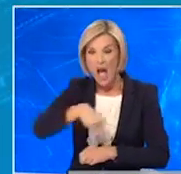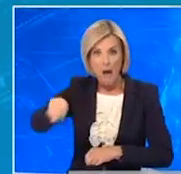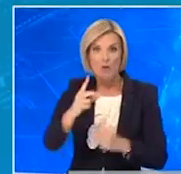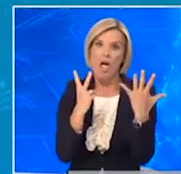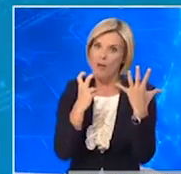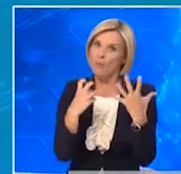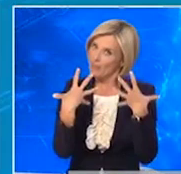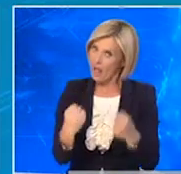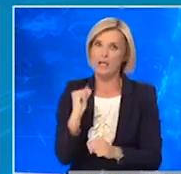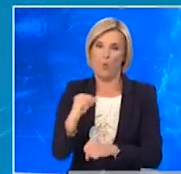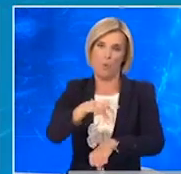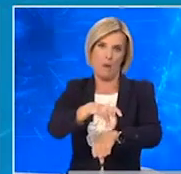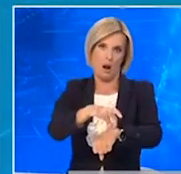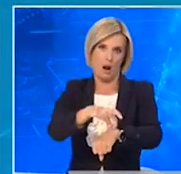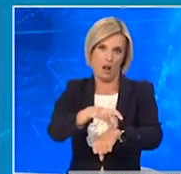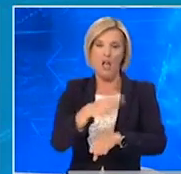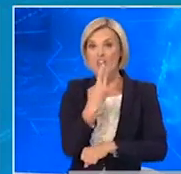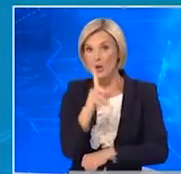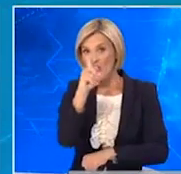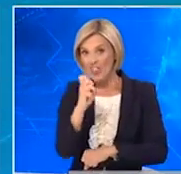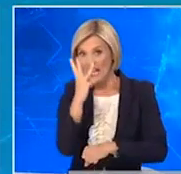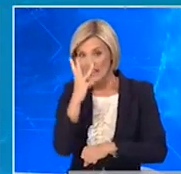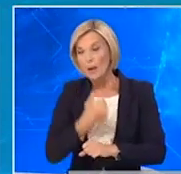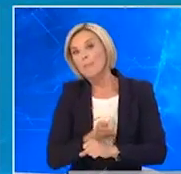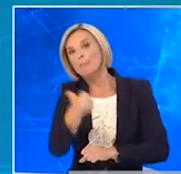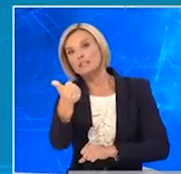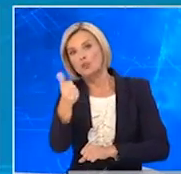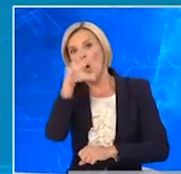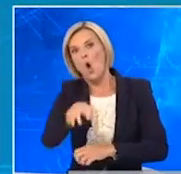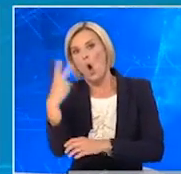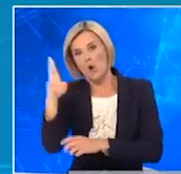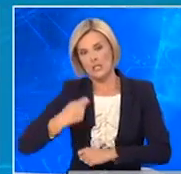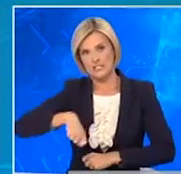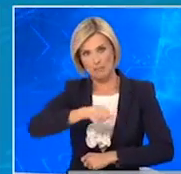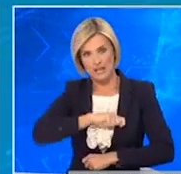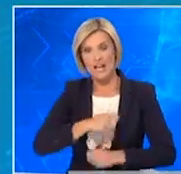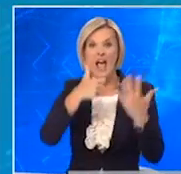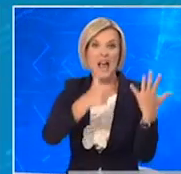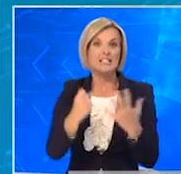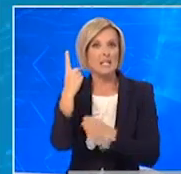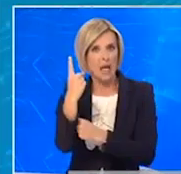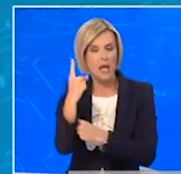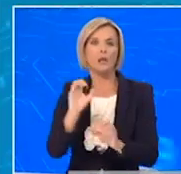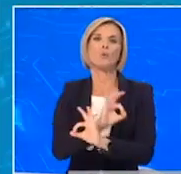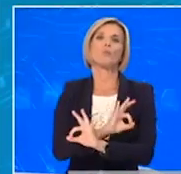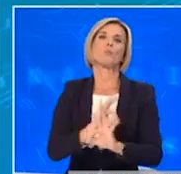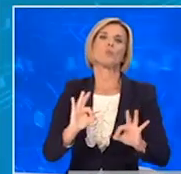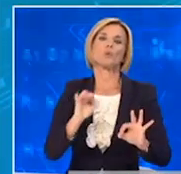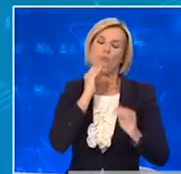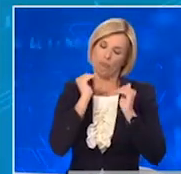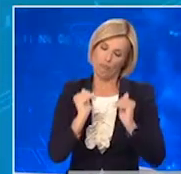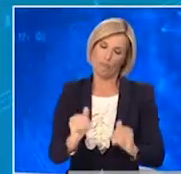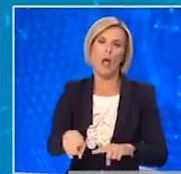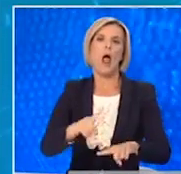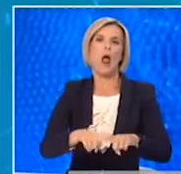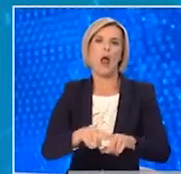ακόμα ενεργά, 213 έχουν επιστρέψει στη χώρα προέλευσης και 61 είναι πλέον μη ενεργά και παραμένουν στη χώρα